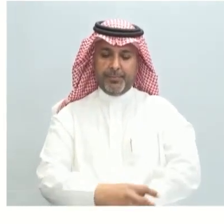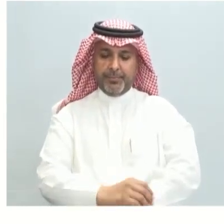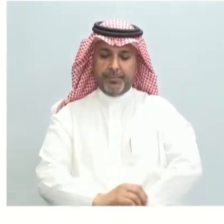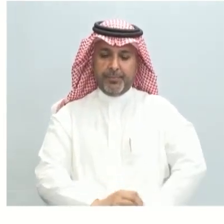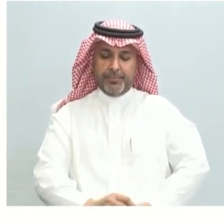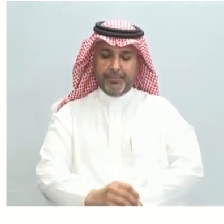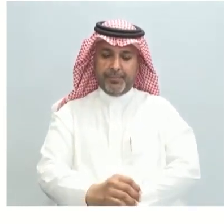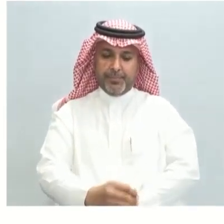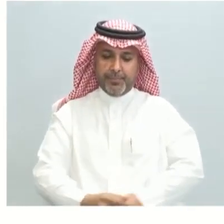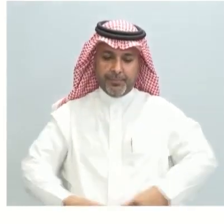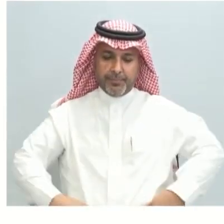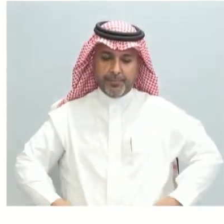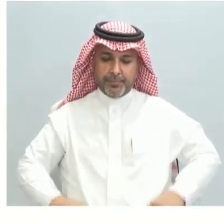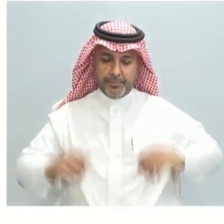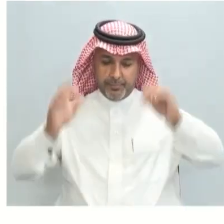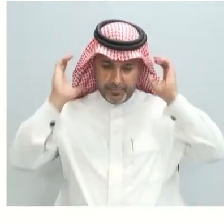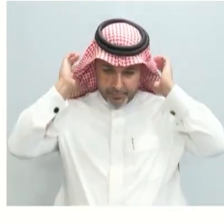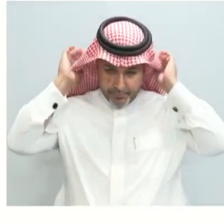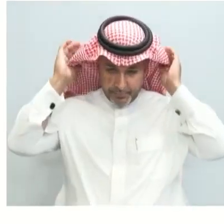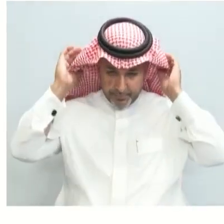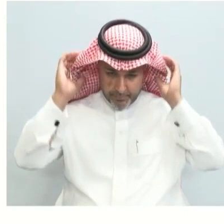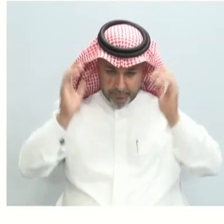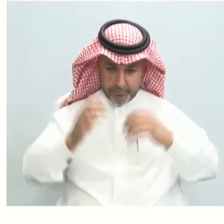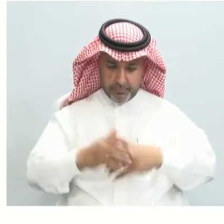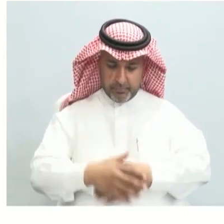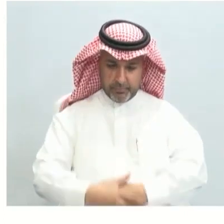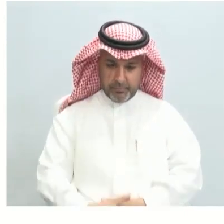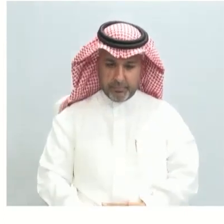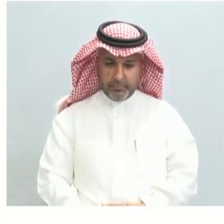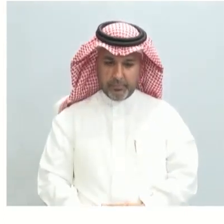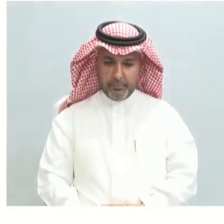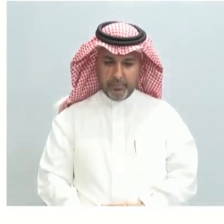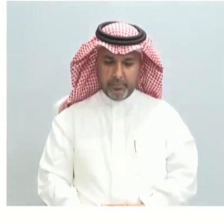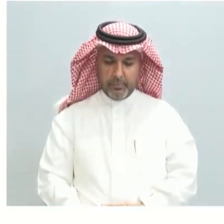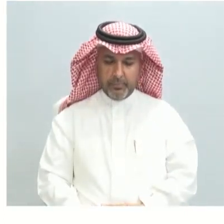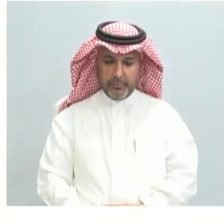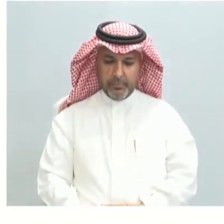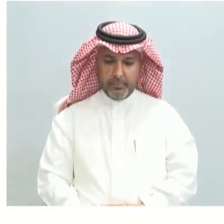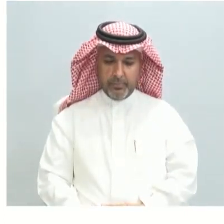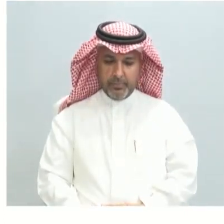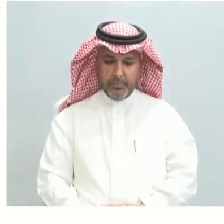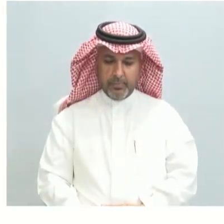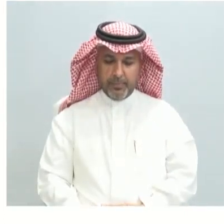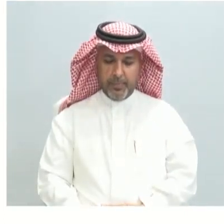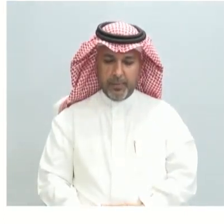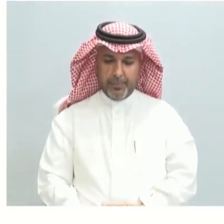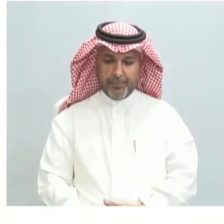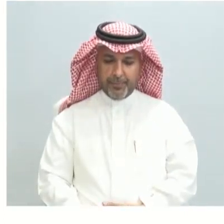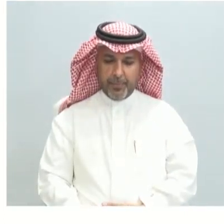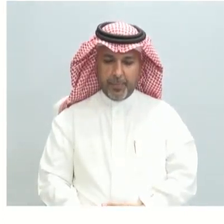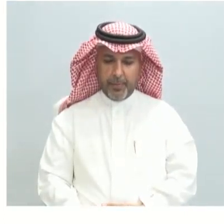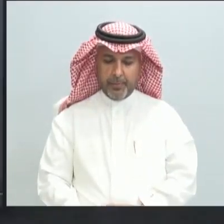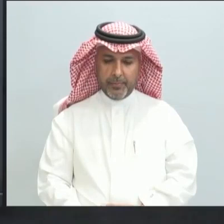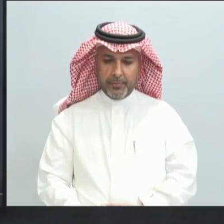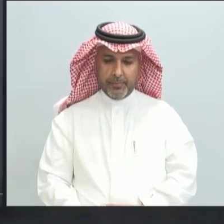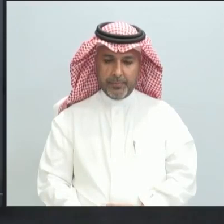ما يحتاج نكتبها، هذه خلاص 180 درجة، وبالتالي هذا هو طول الدورة للـ tan، وبذلك يعني نكون بحمد الله تعالى